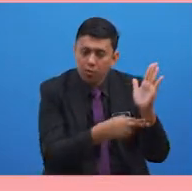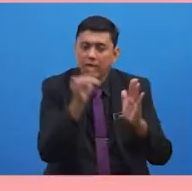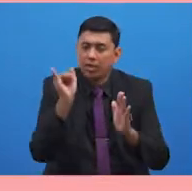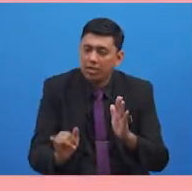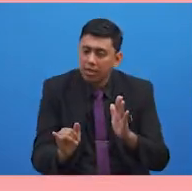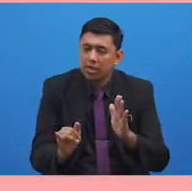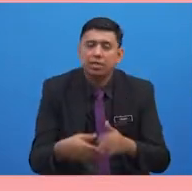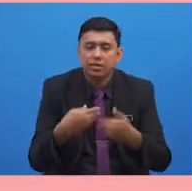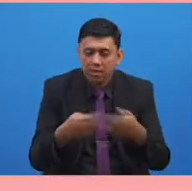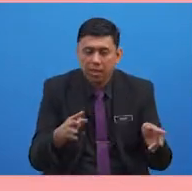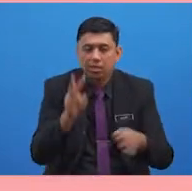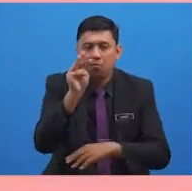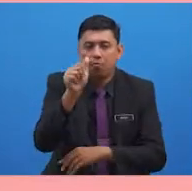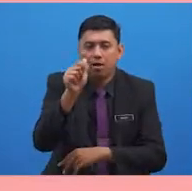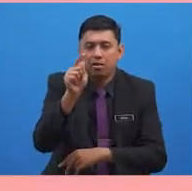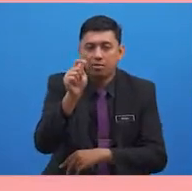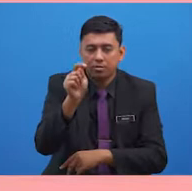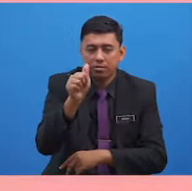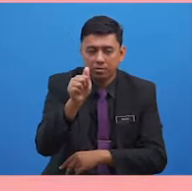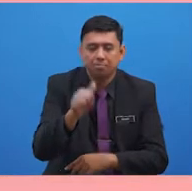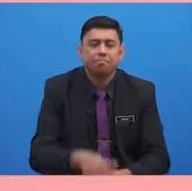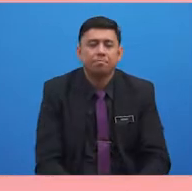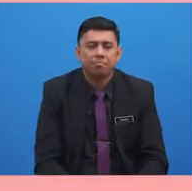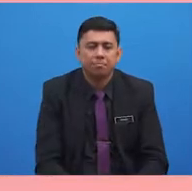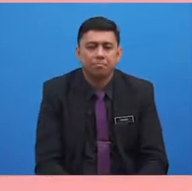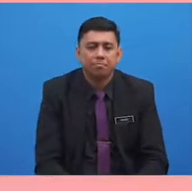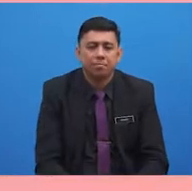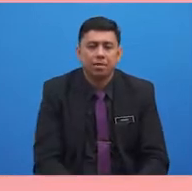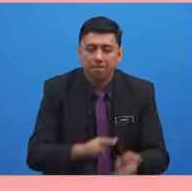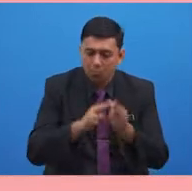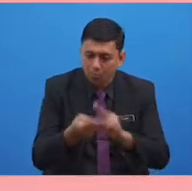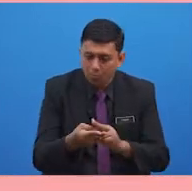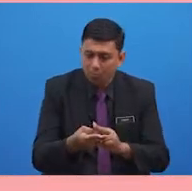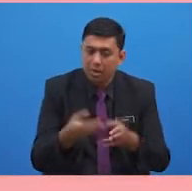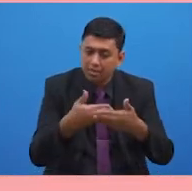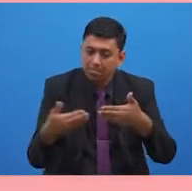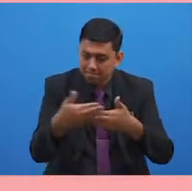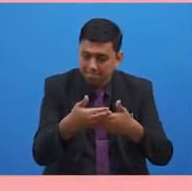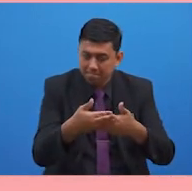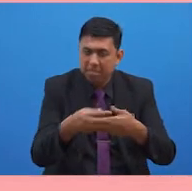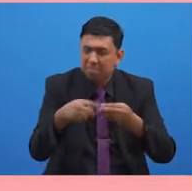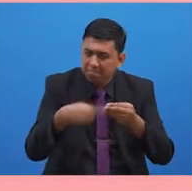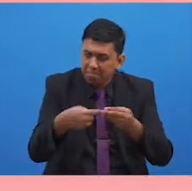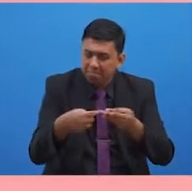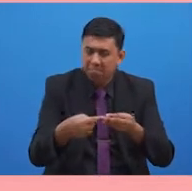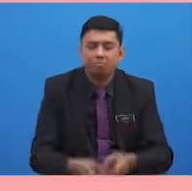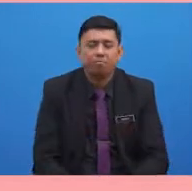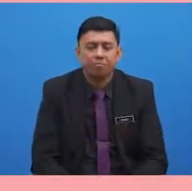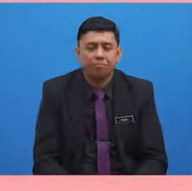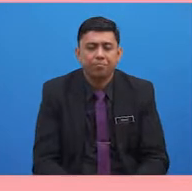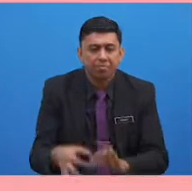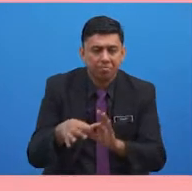telah diwartakan. Perubahan sempadan pilihan raya adalah berkait rapat